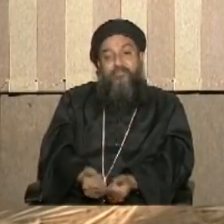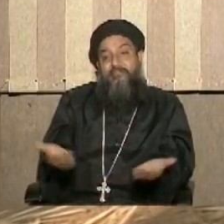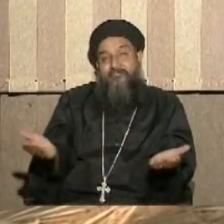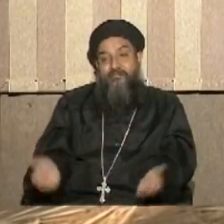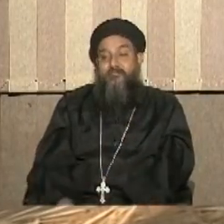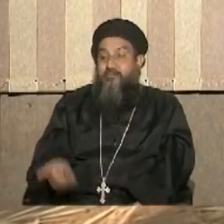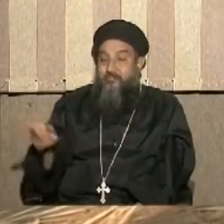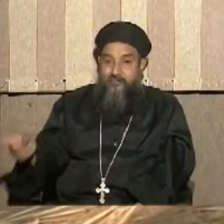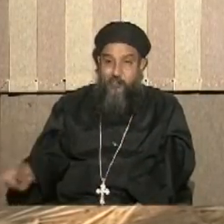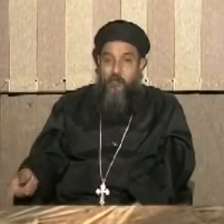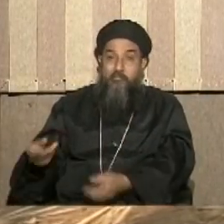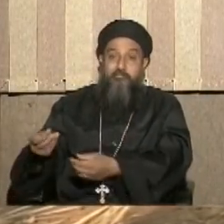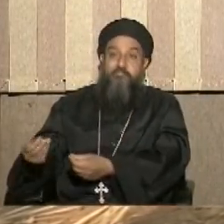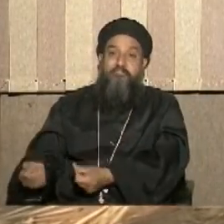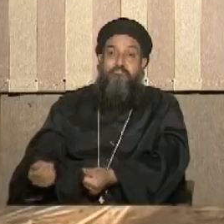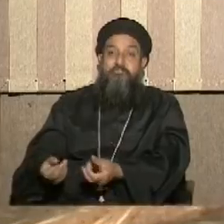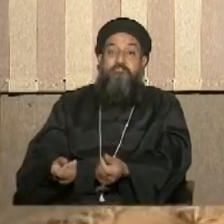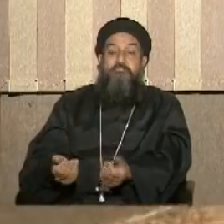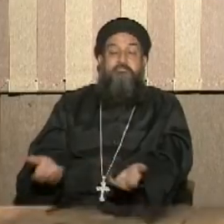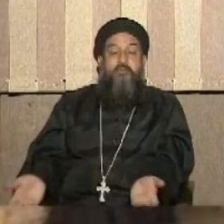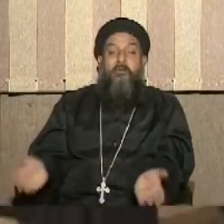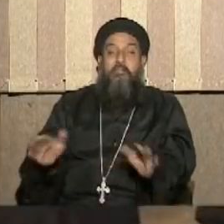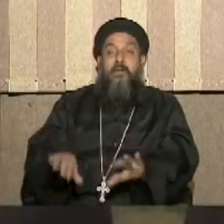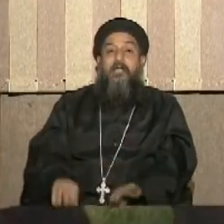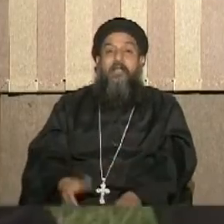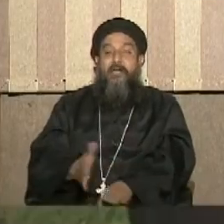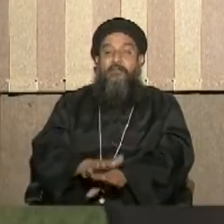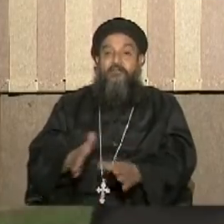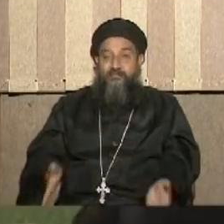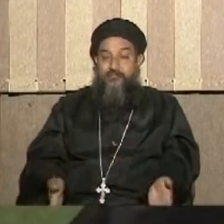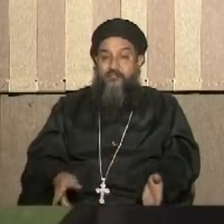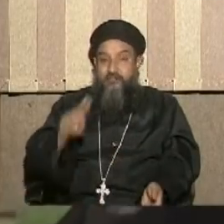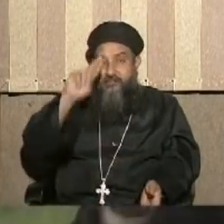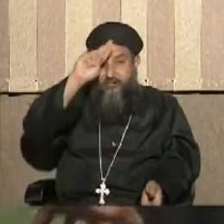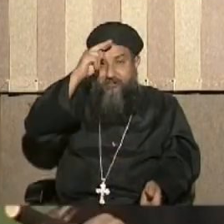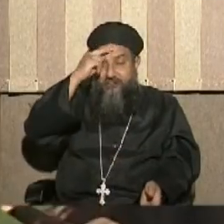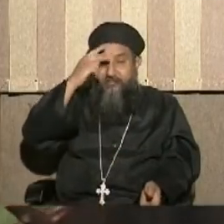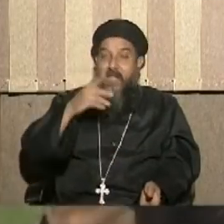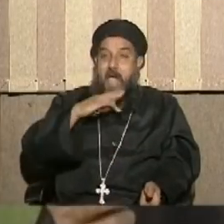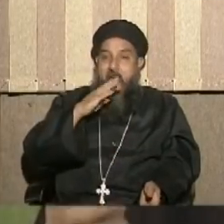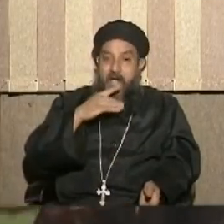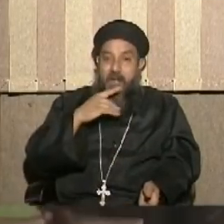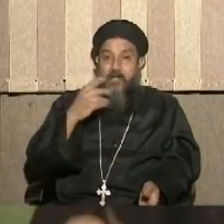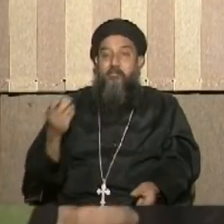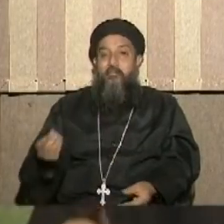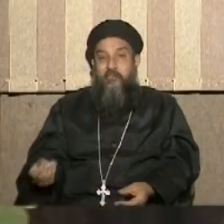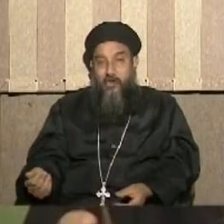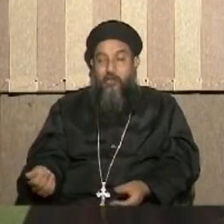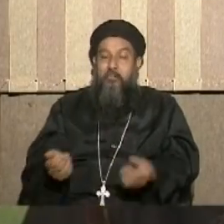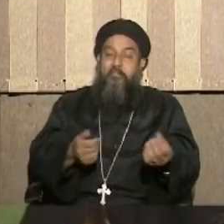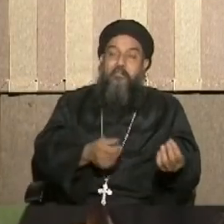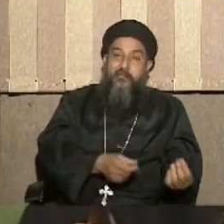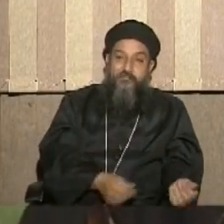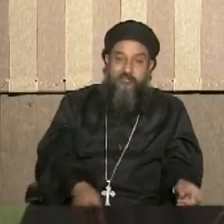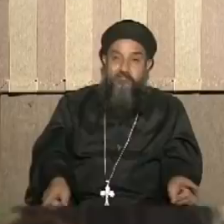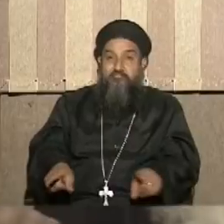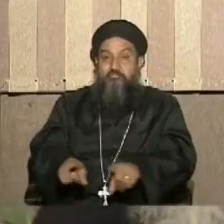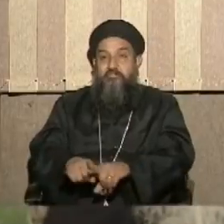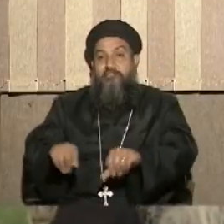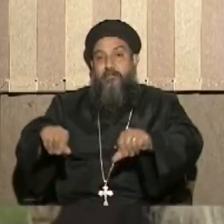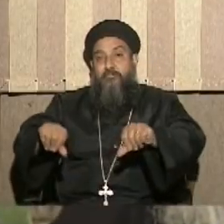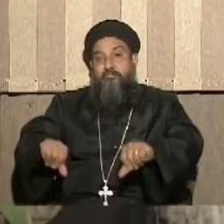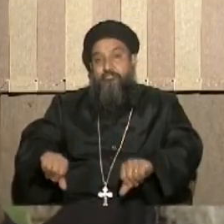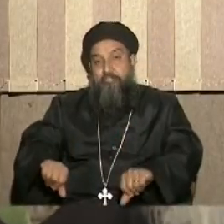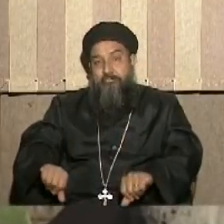نفسه حيصير تراب. ايش المعنى؟ تراب بيمدح تراب،